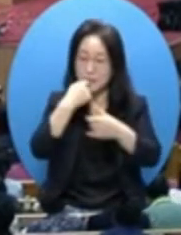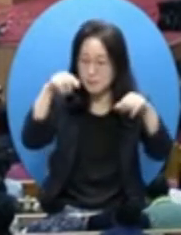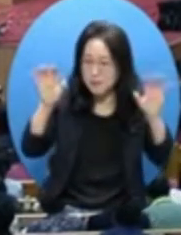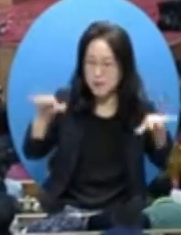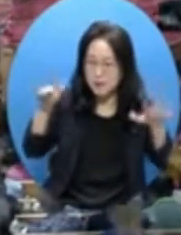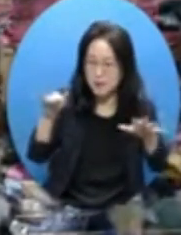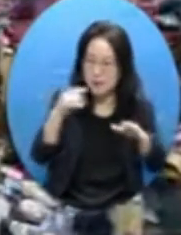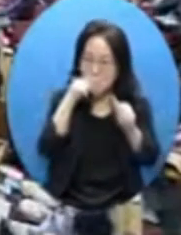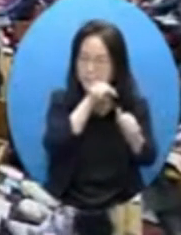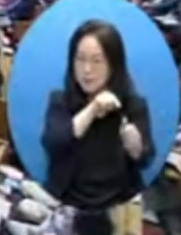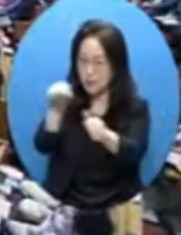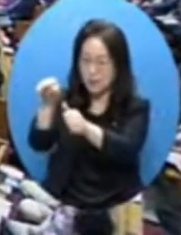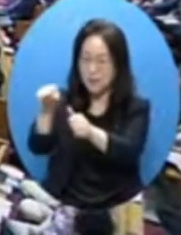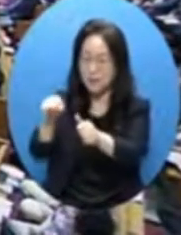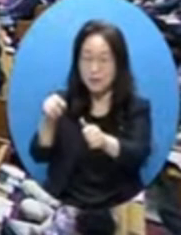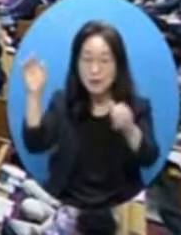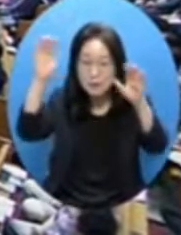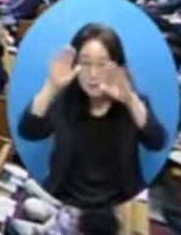밤에